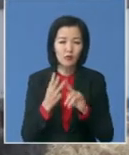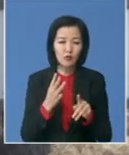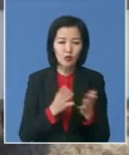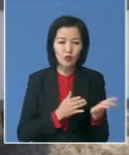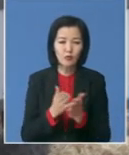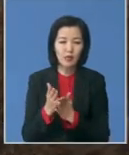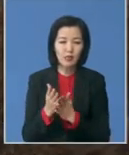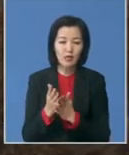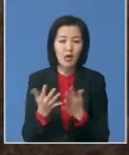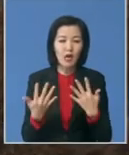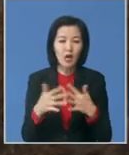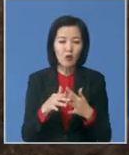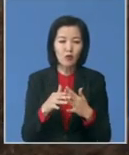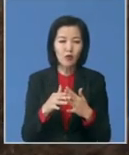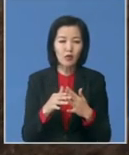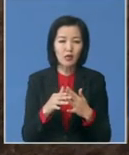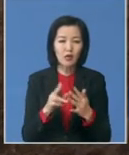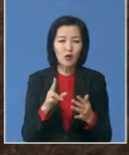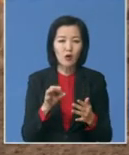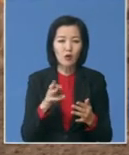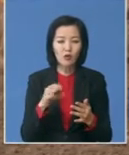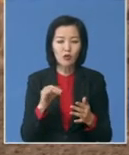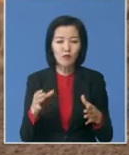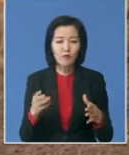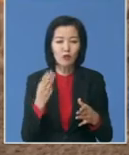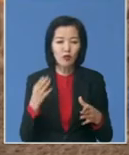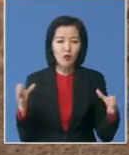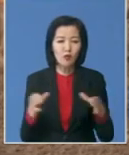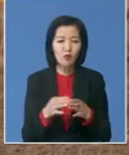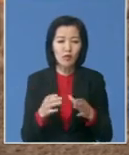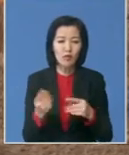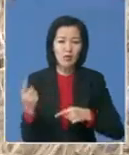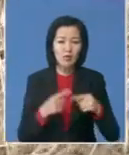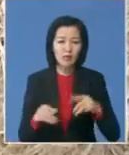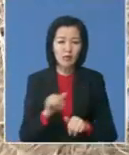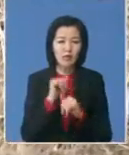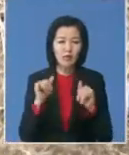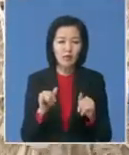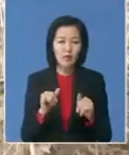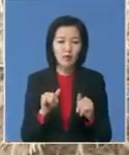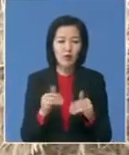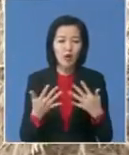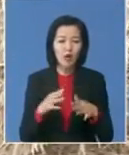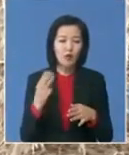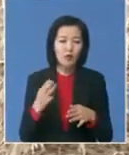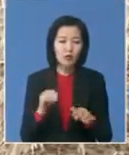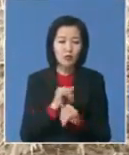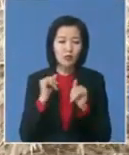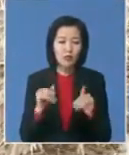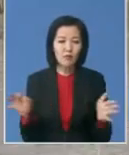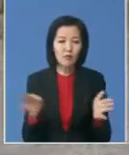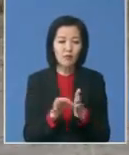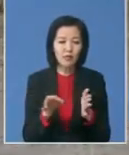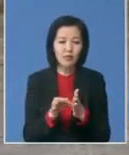ауылда әлкімді іске асты. Қосжан Фуд шаруа қожалығы 2016 жылы кәсіпкерлікті дамыту мен жергілікті ауыл шаруашылығын көтеру мақсатында